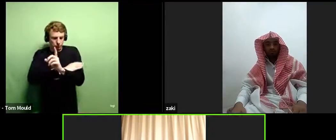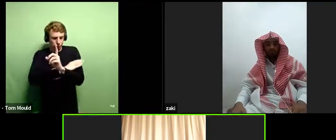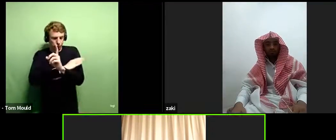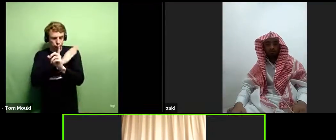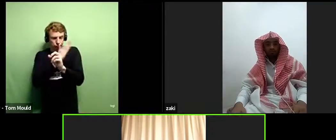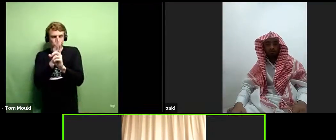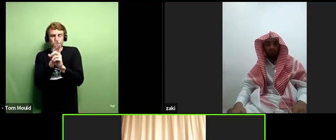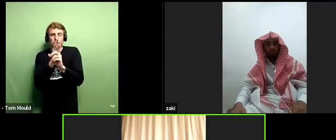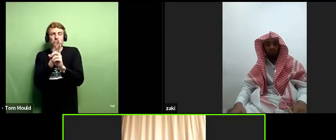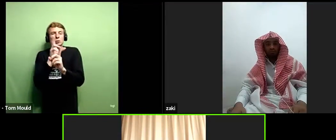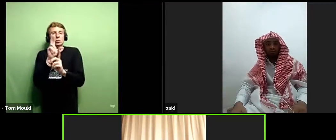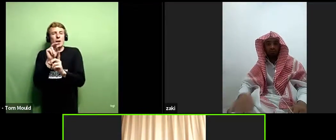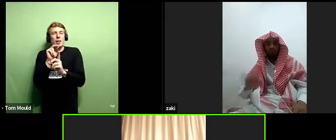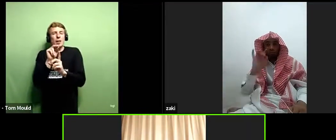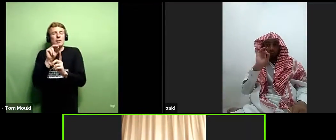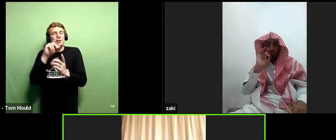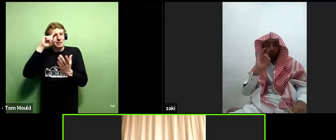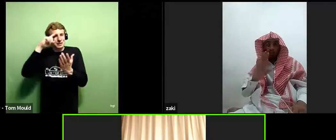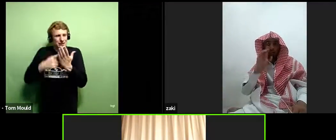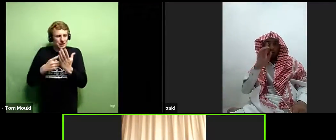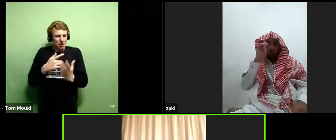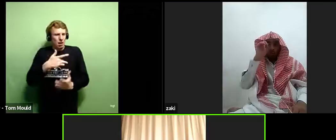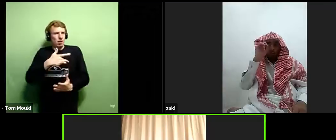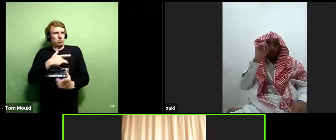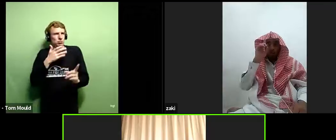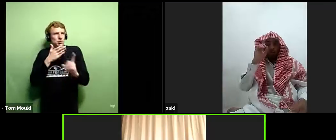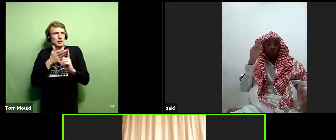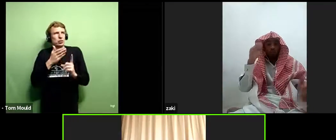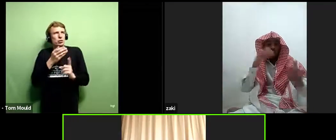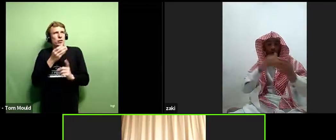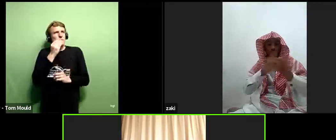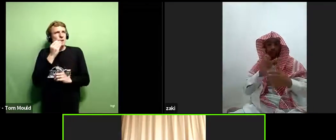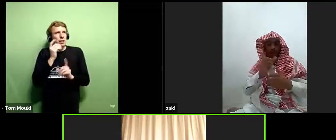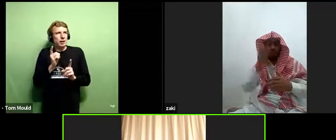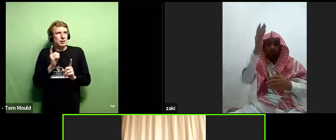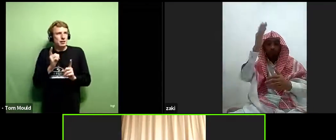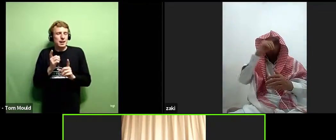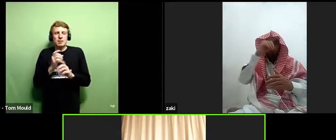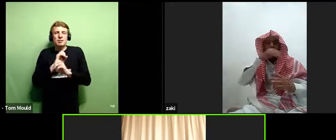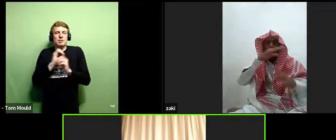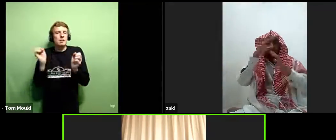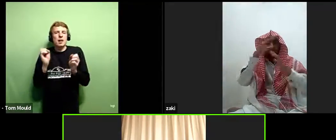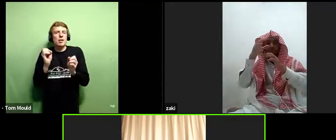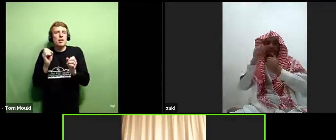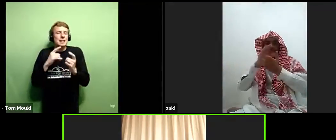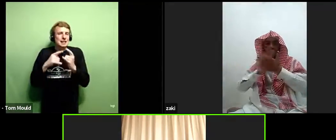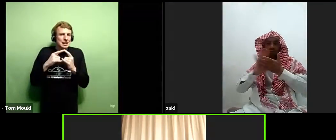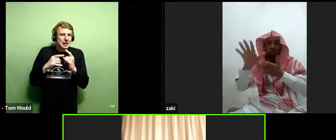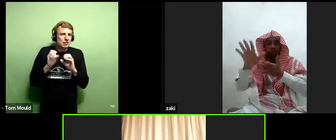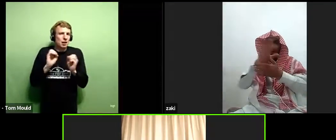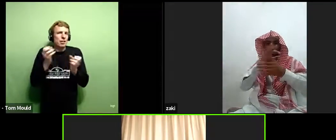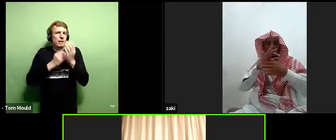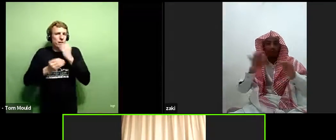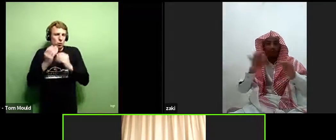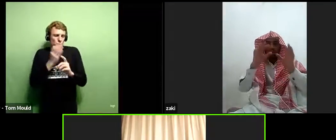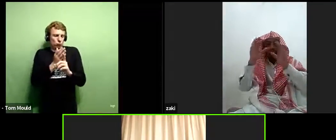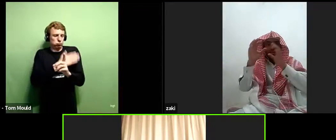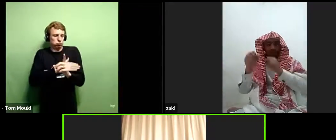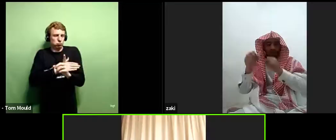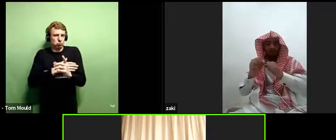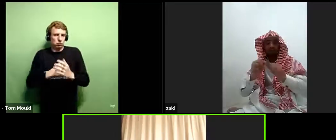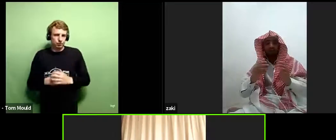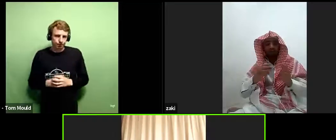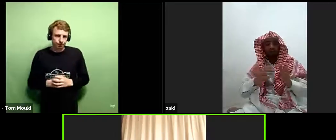والله تعالى أعلم، وصلى الله على نبينا محمد وعلى آله وصحبه. عبد الحكيم, is there any questions?